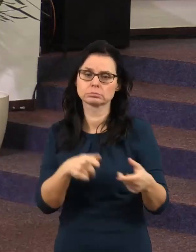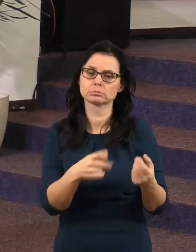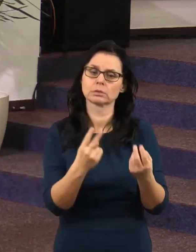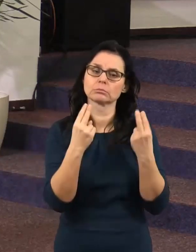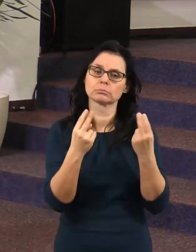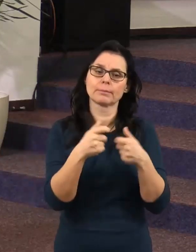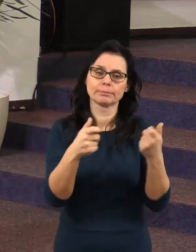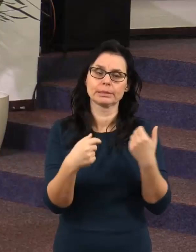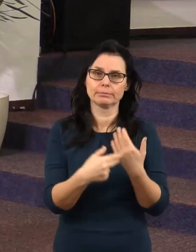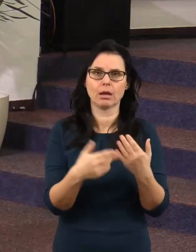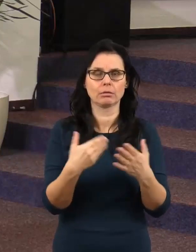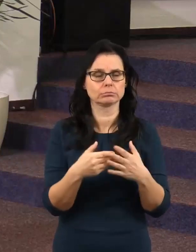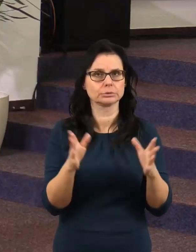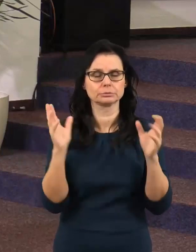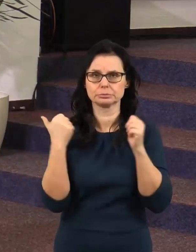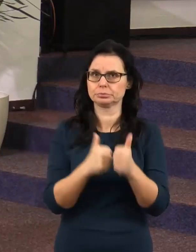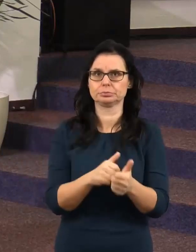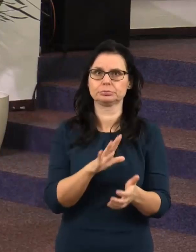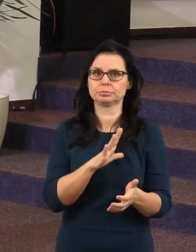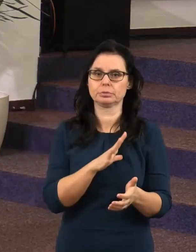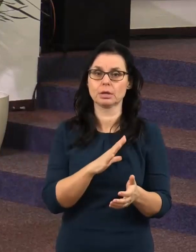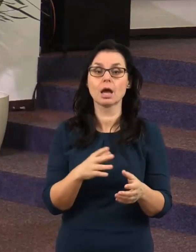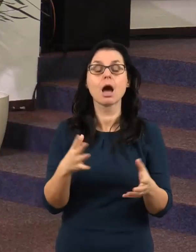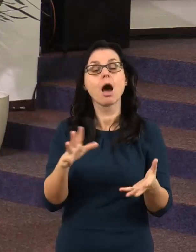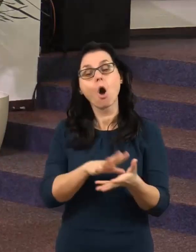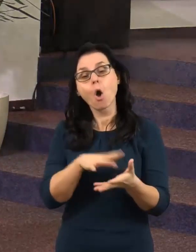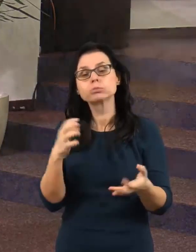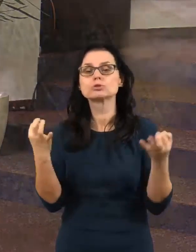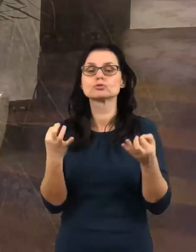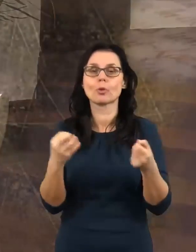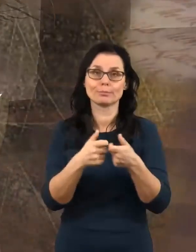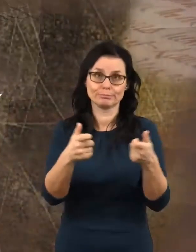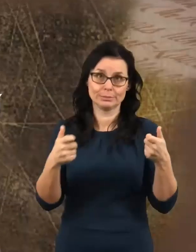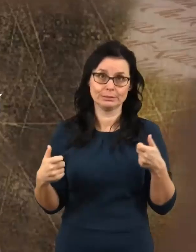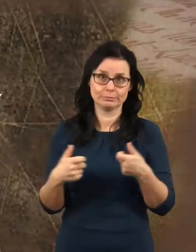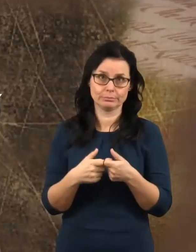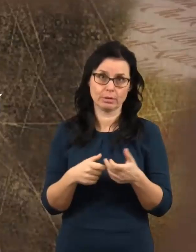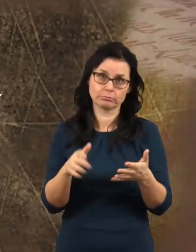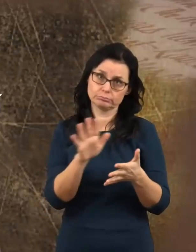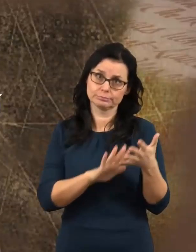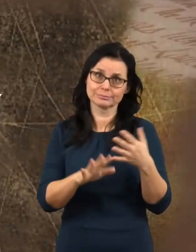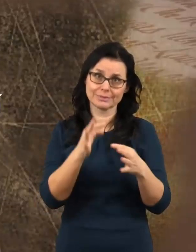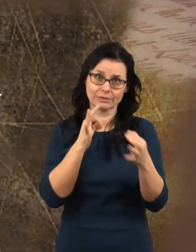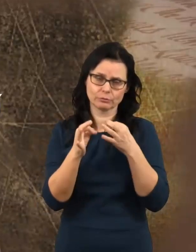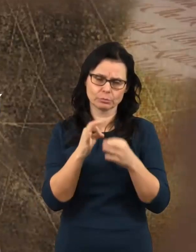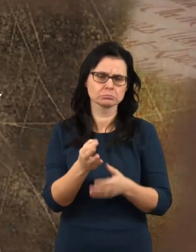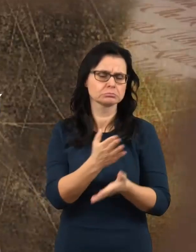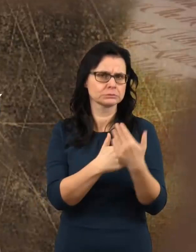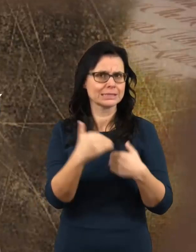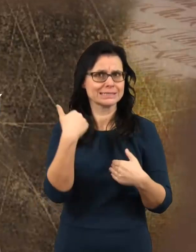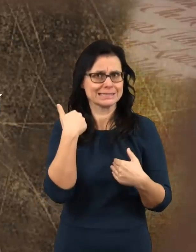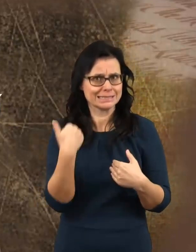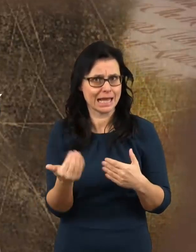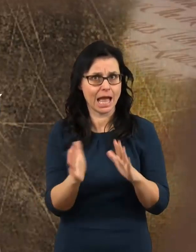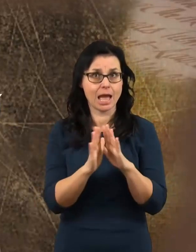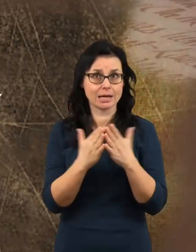Něco všeobecného o Bibli. Tak musím vám říct, že Bible je velmi stará kniha.